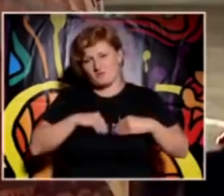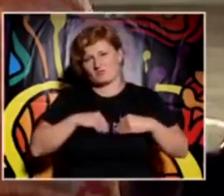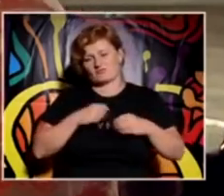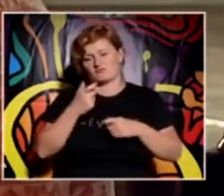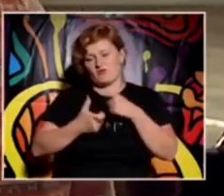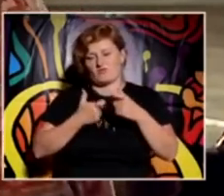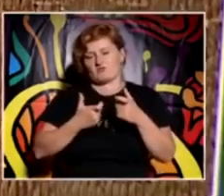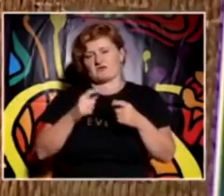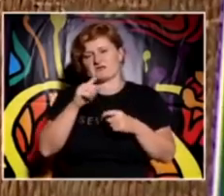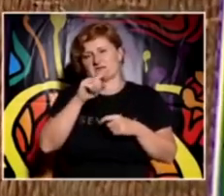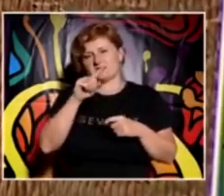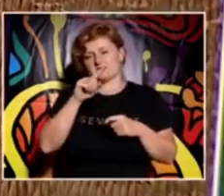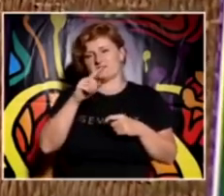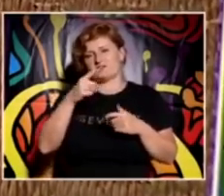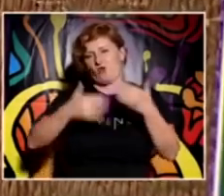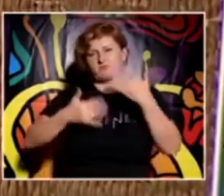pracować zdalnie, skądkolwiek chcesz.